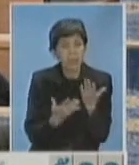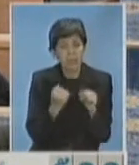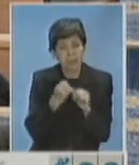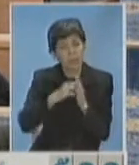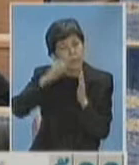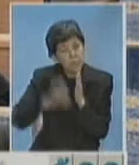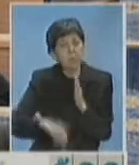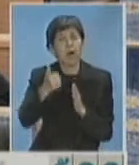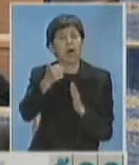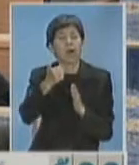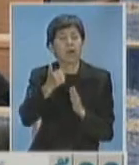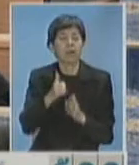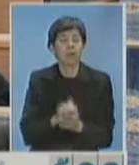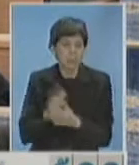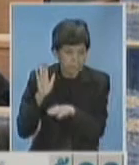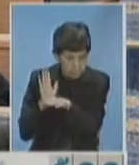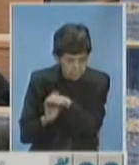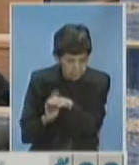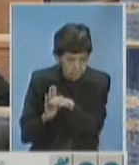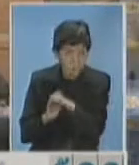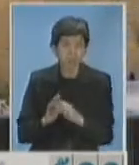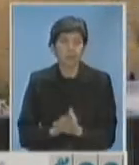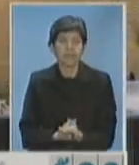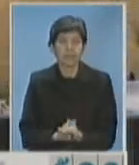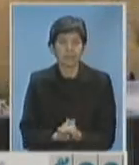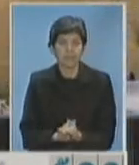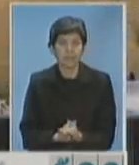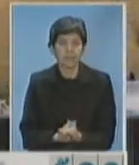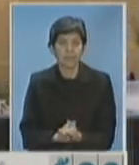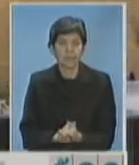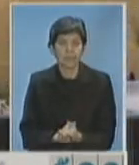ถอนได้นะครับกราบขอบพระคุณครับเลยเตือนน้องไว้ขอบคุณครับ